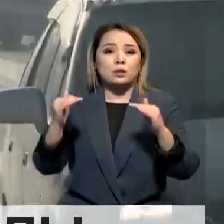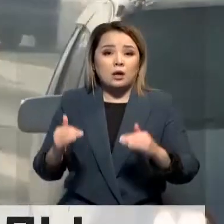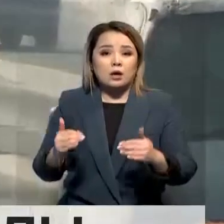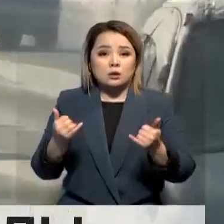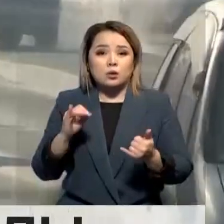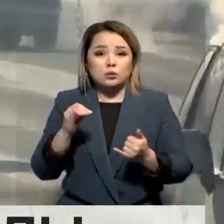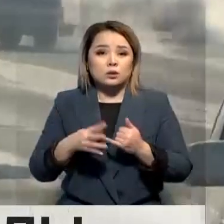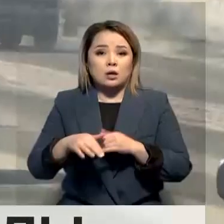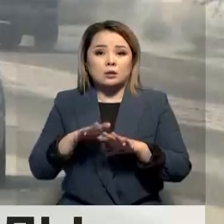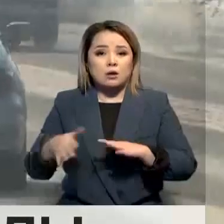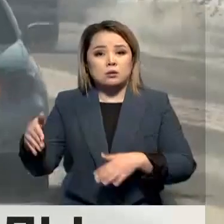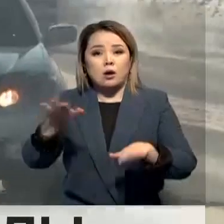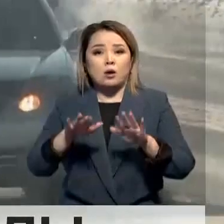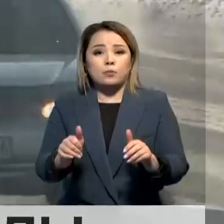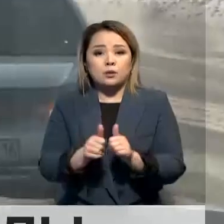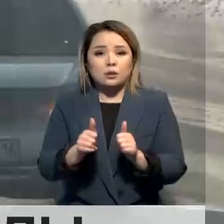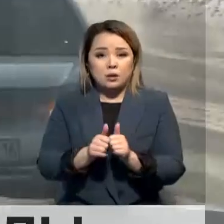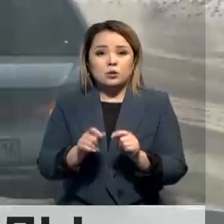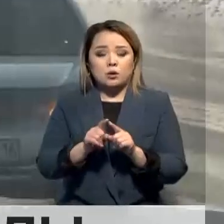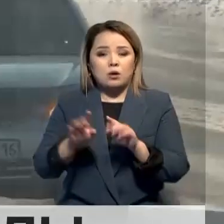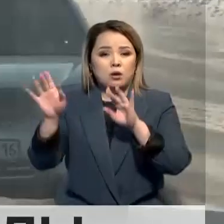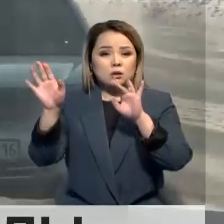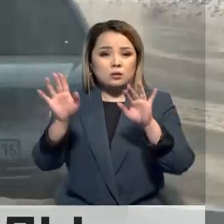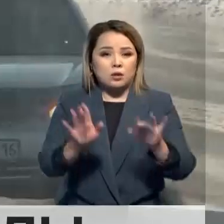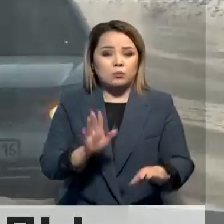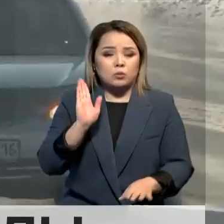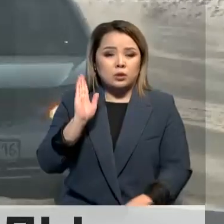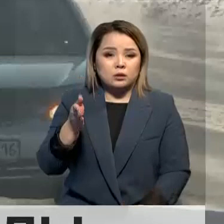Ал оңтүстік таулы аймақтарда толассыз қар жауады.